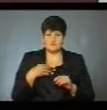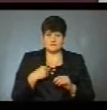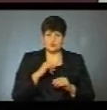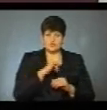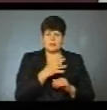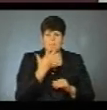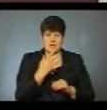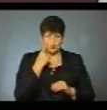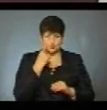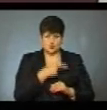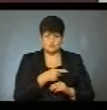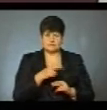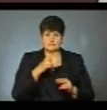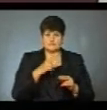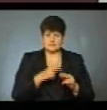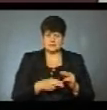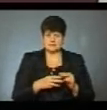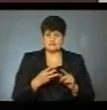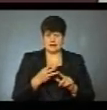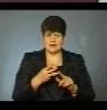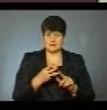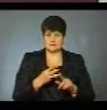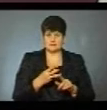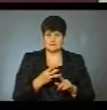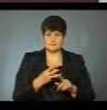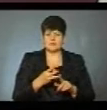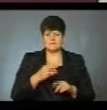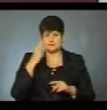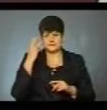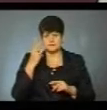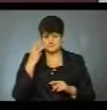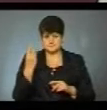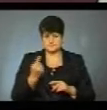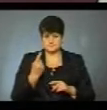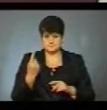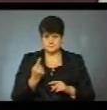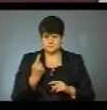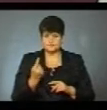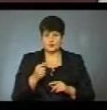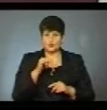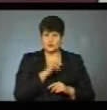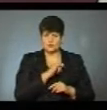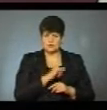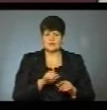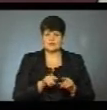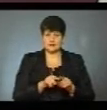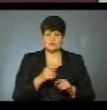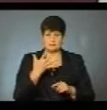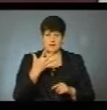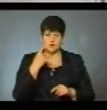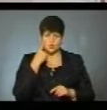них 5 очок. І замикає трійку лідерів наш сьогоднішній суперник Поділля Університет з Хмельницького, у них також 5